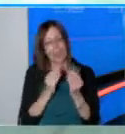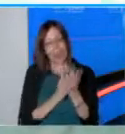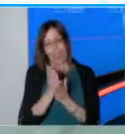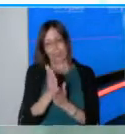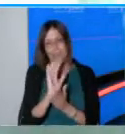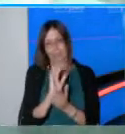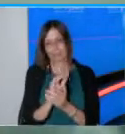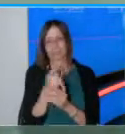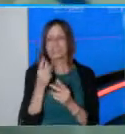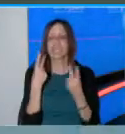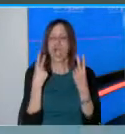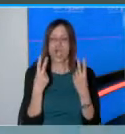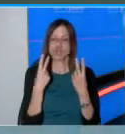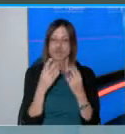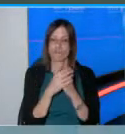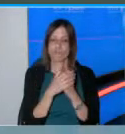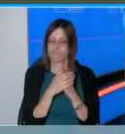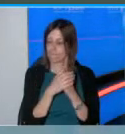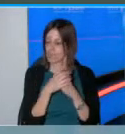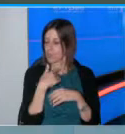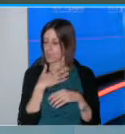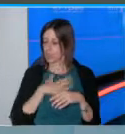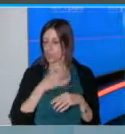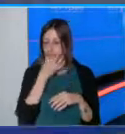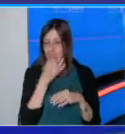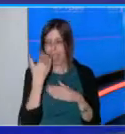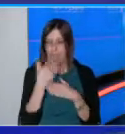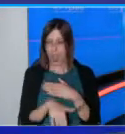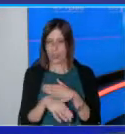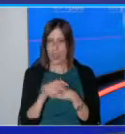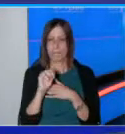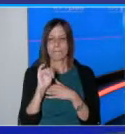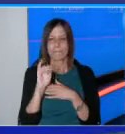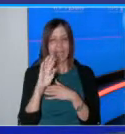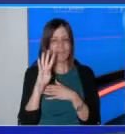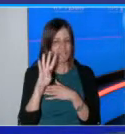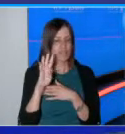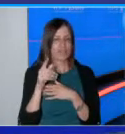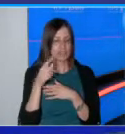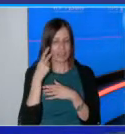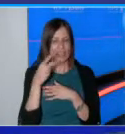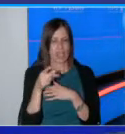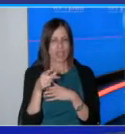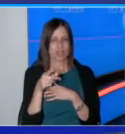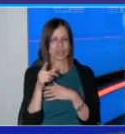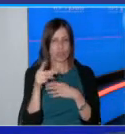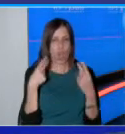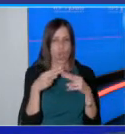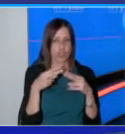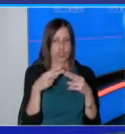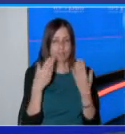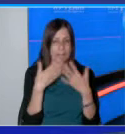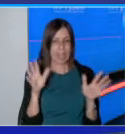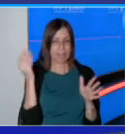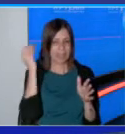כן, וזה חשוב מאוד. אני רוצה שאלה אחרונה אלייך, מירב. מירב, נראה לך חוששים מפתיחת